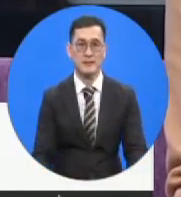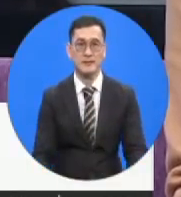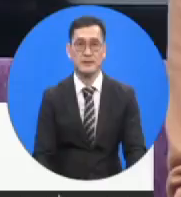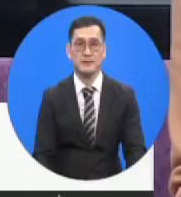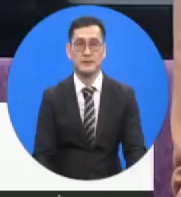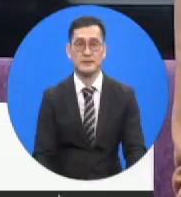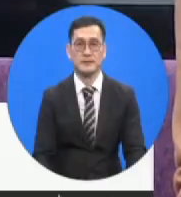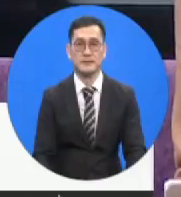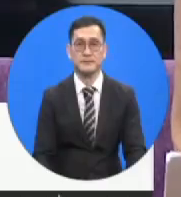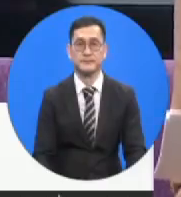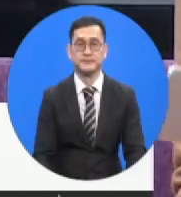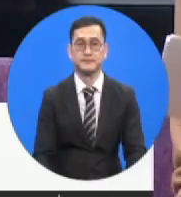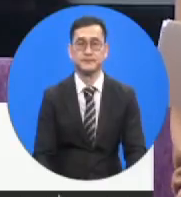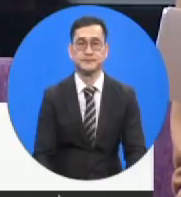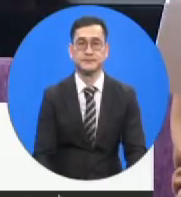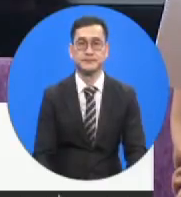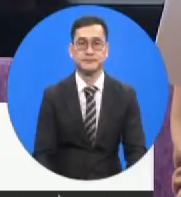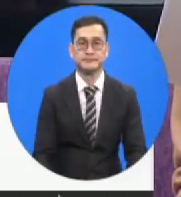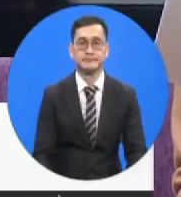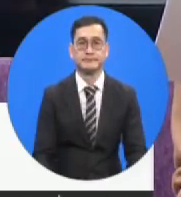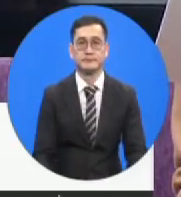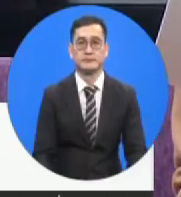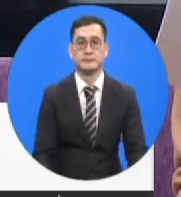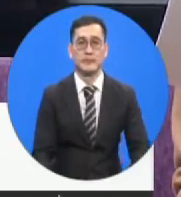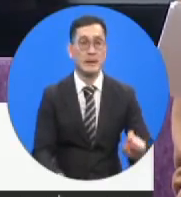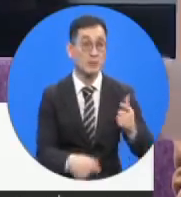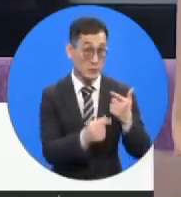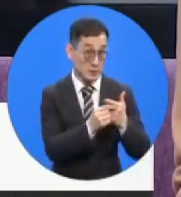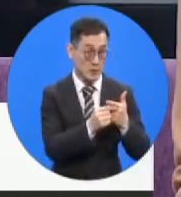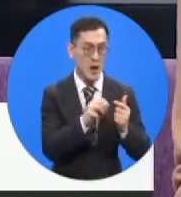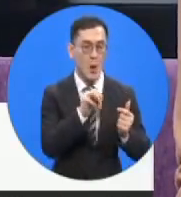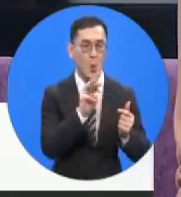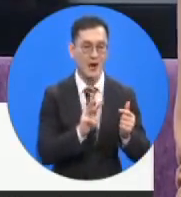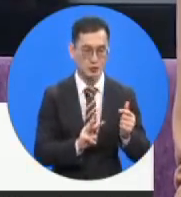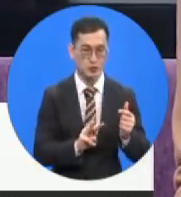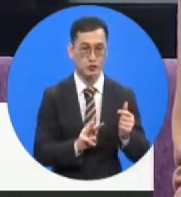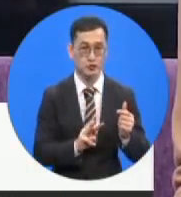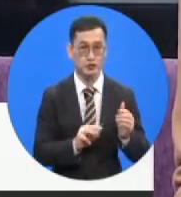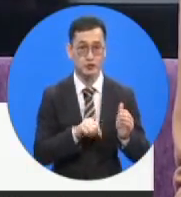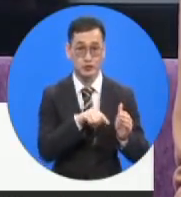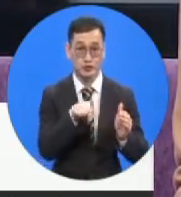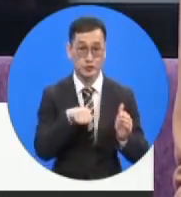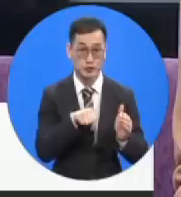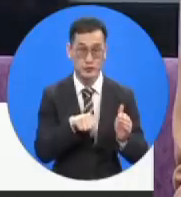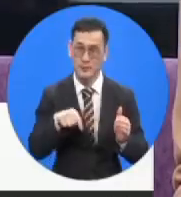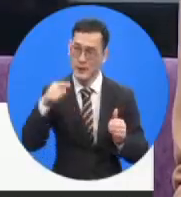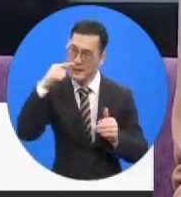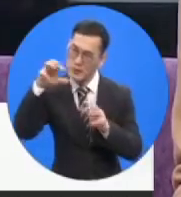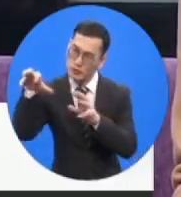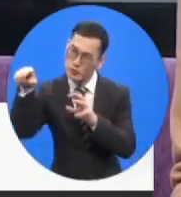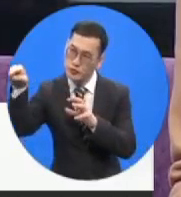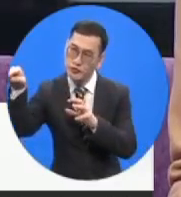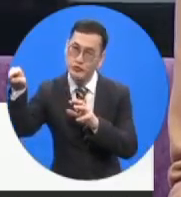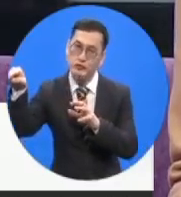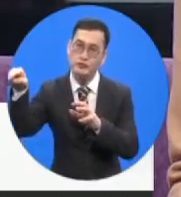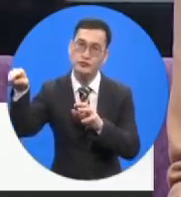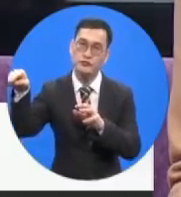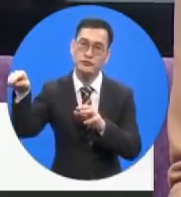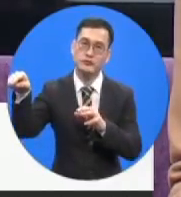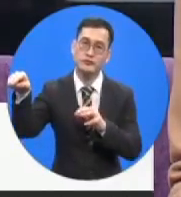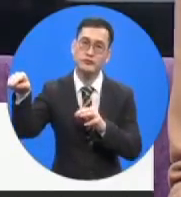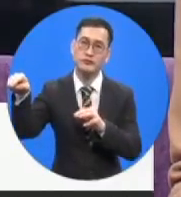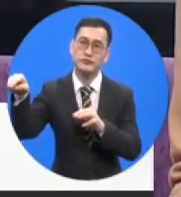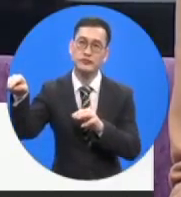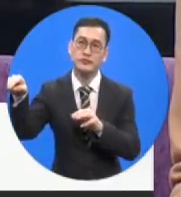재차 감염인 거예요. 만약에 이 16번 환자가 광주든 태국이든 누군가에게 2차 감염이 됐다면 이 16번 환자가 본인의